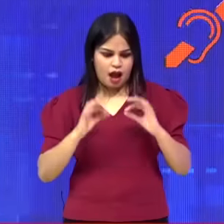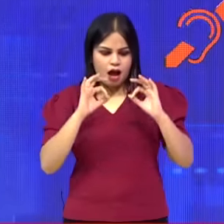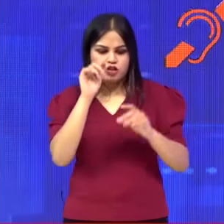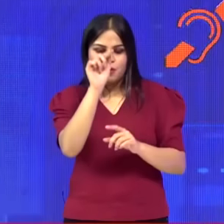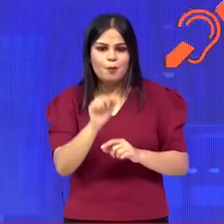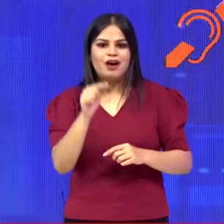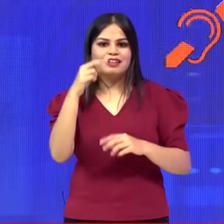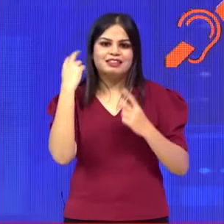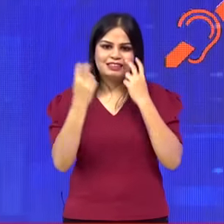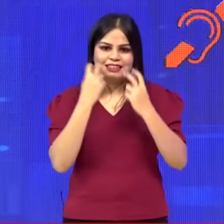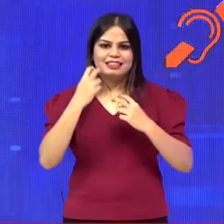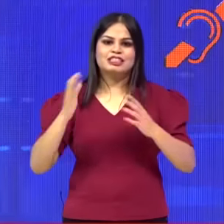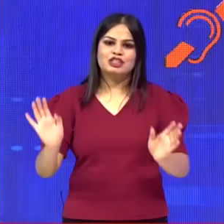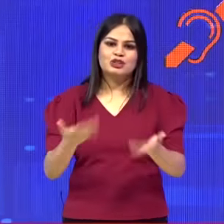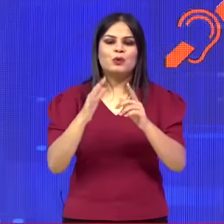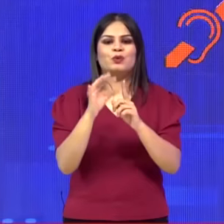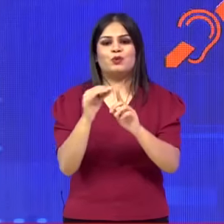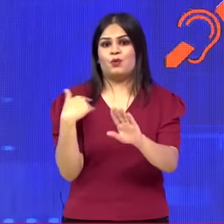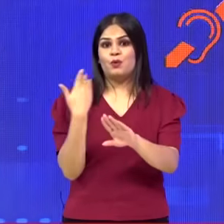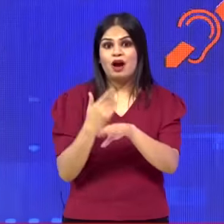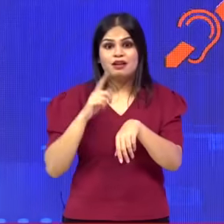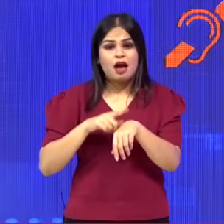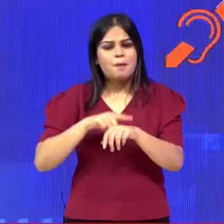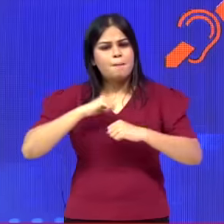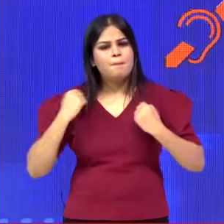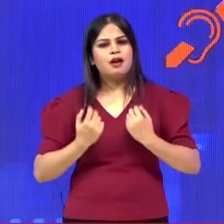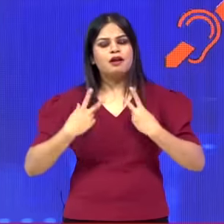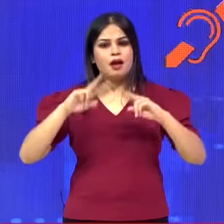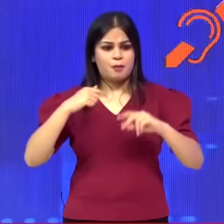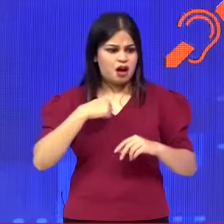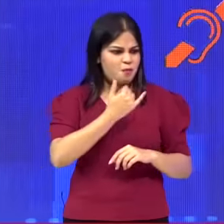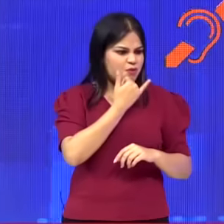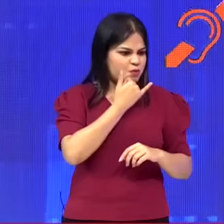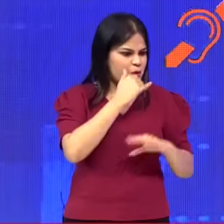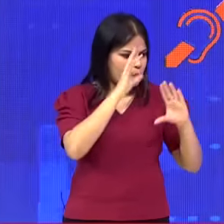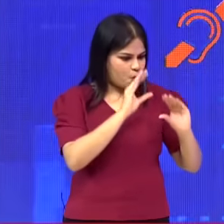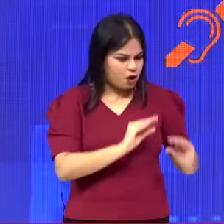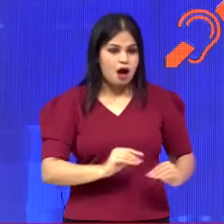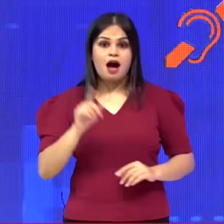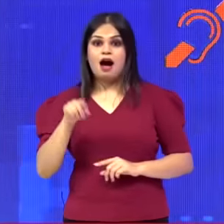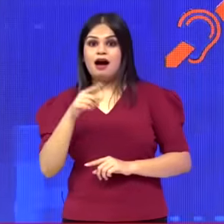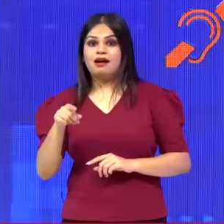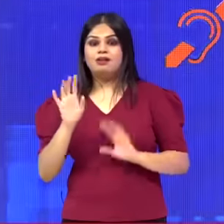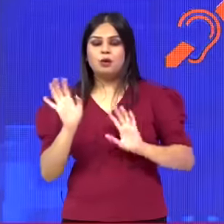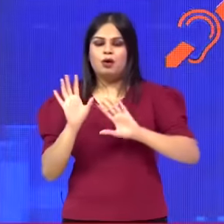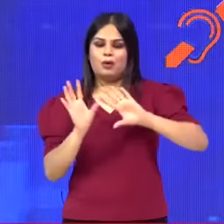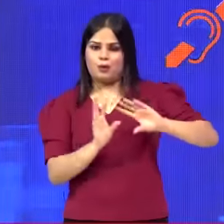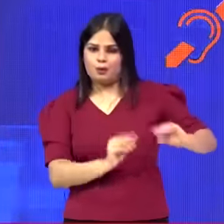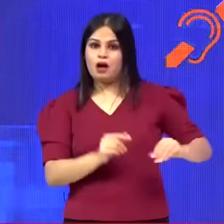ट्राइंग फॉर द लॉन्गेस्ट टाइम। हर एक गलत चीज़ कम करो, हर एक अच्छी चीज़ को बढ़ावा दो।